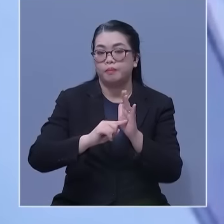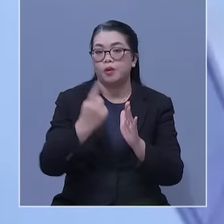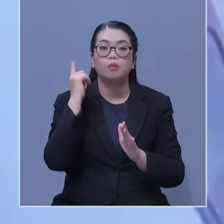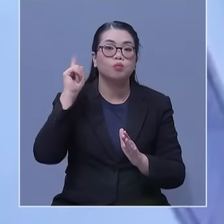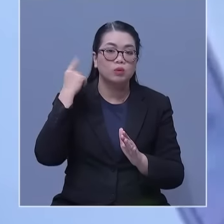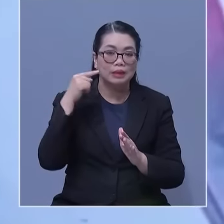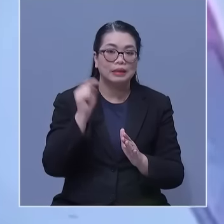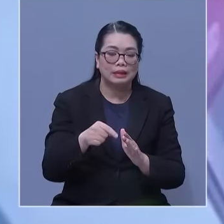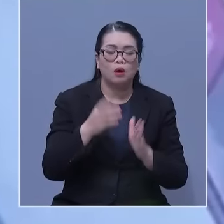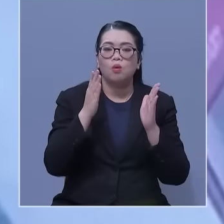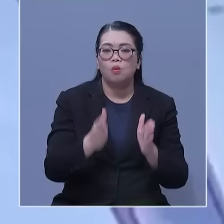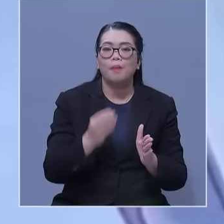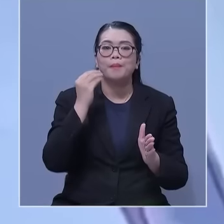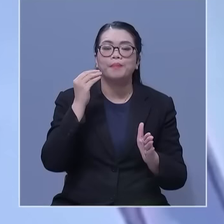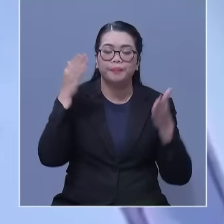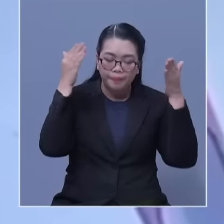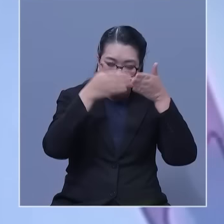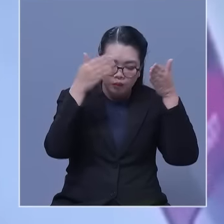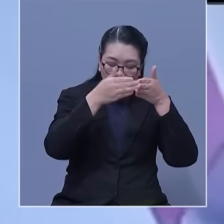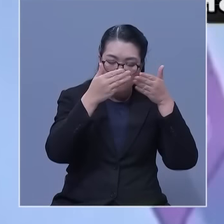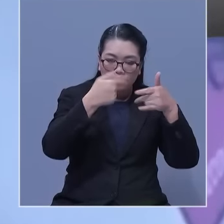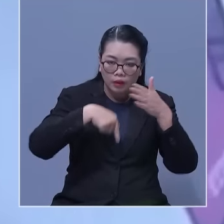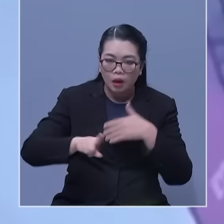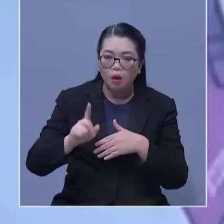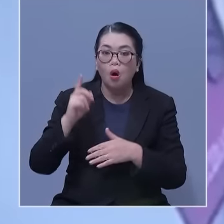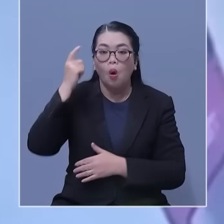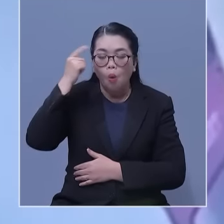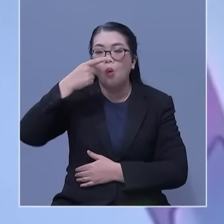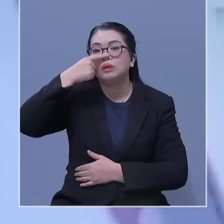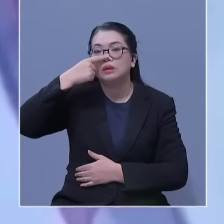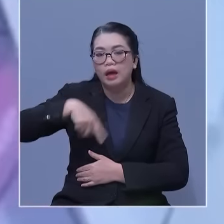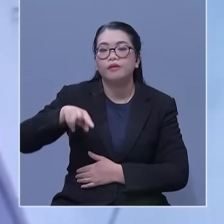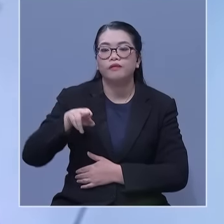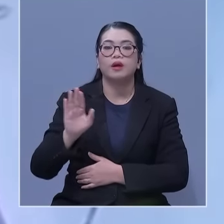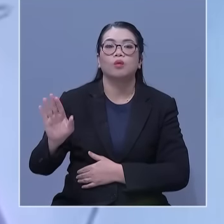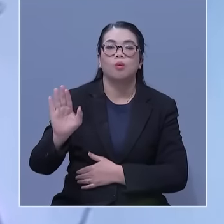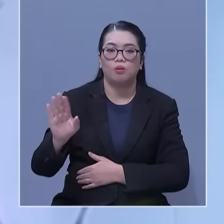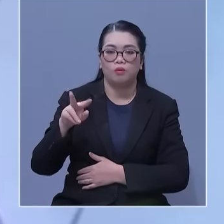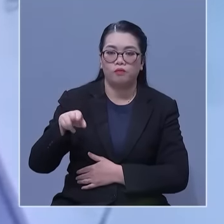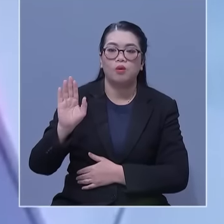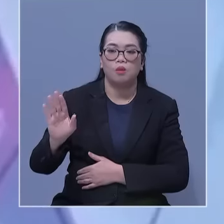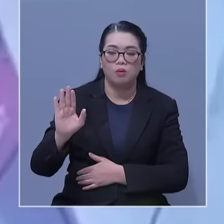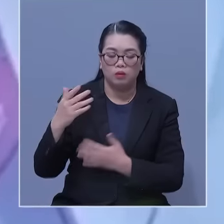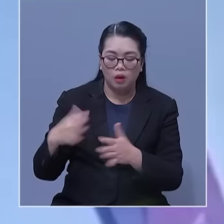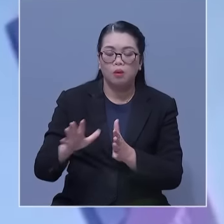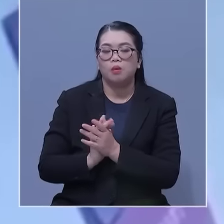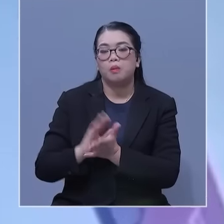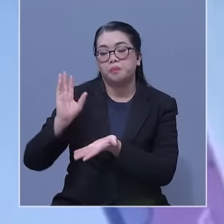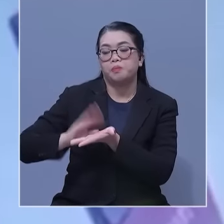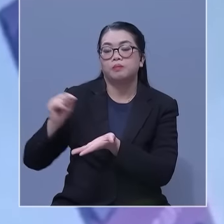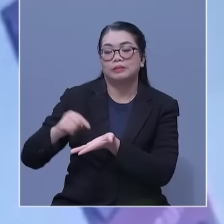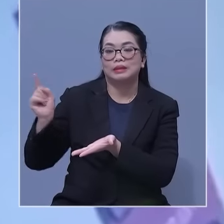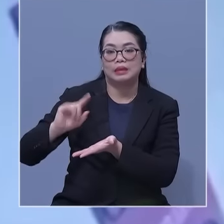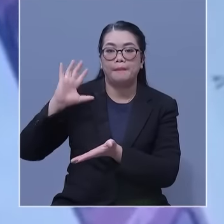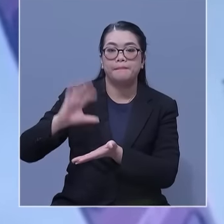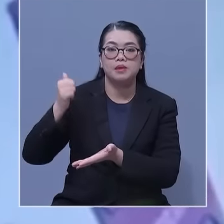ผู้หญิงคนนี้เป็นชาวอินโดนีเซียแต่ตอนหลังมารู้ว่าเป็นคนไทยนะครับและเป็นแฟนของเสี่ยแป้งเหตุการณ์นี้ถูกระบุว่าเกิดขึ้น